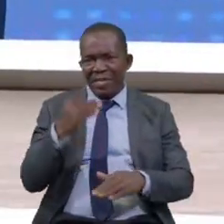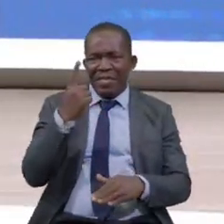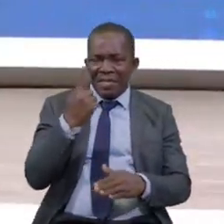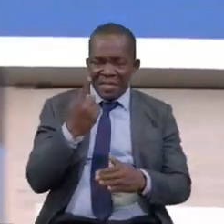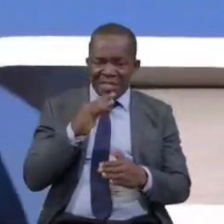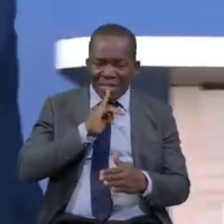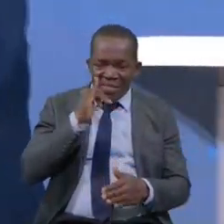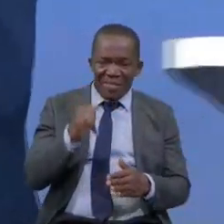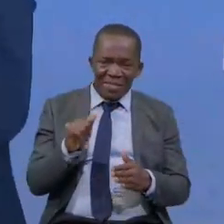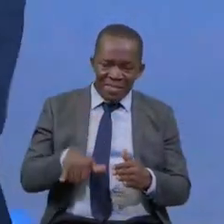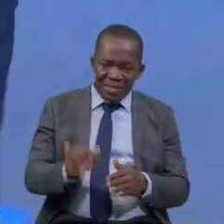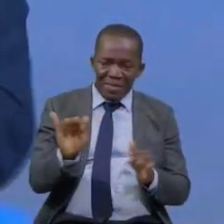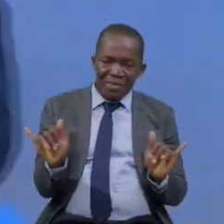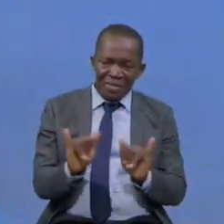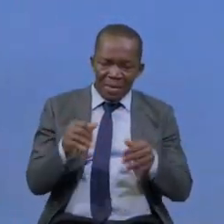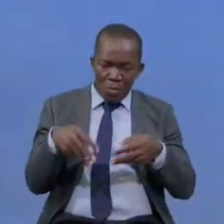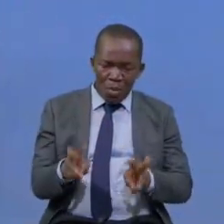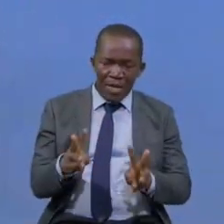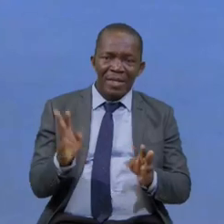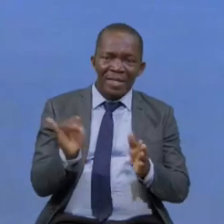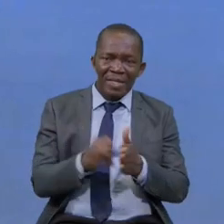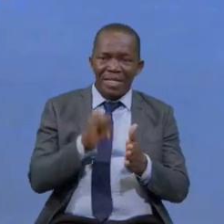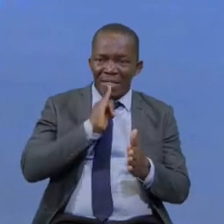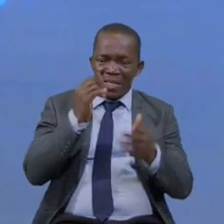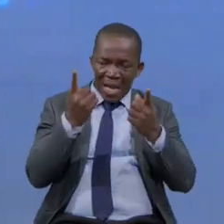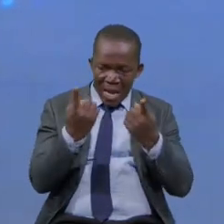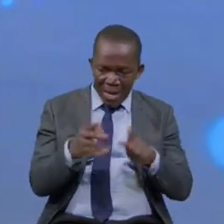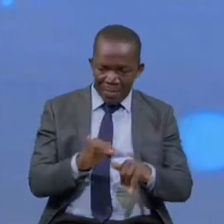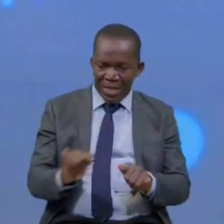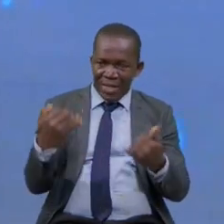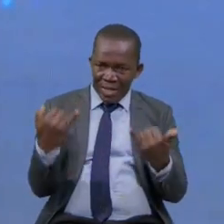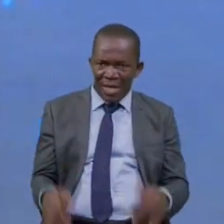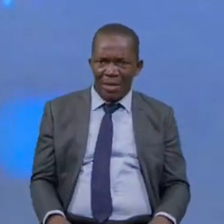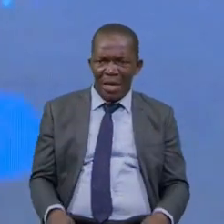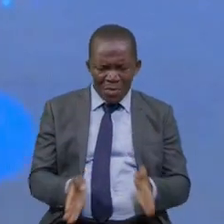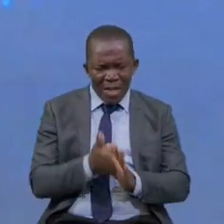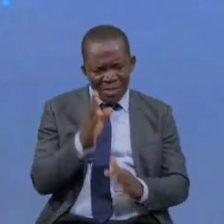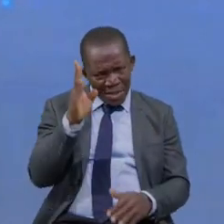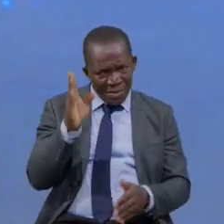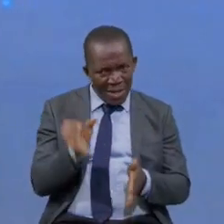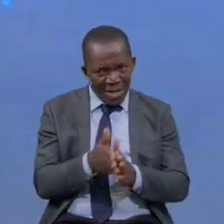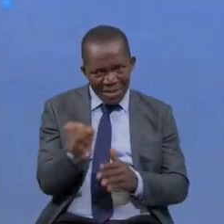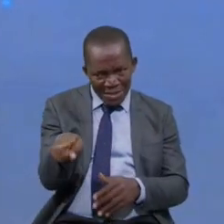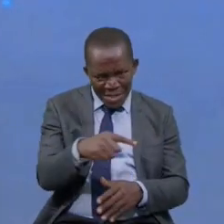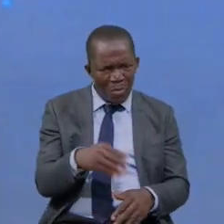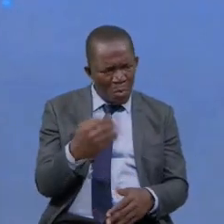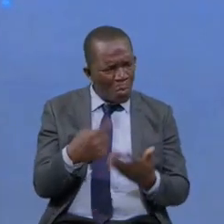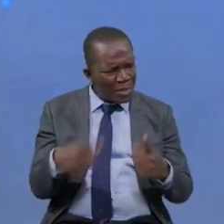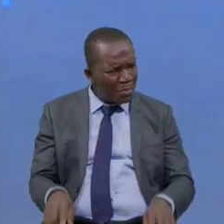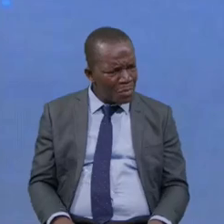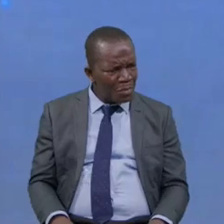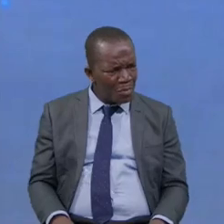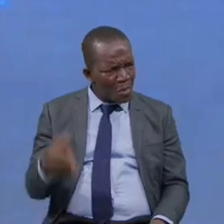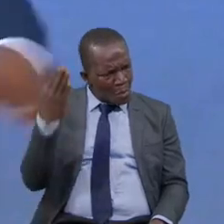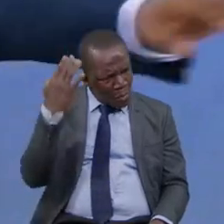même manière. Et c'est la même chose qu'ils font. J'ai dit, mon ami, viens. Où est-ce que tu étais? Il dit, oh, j'étais dans